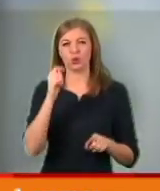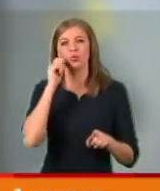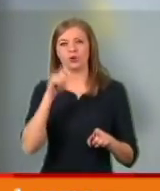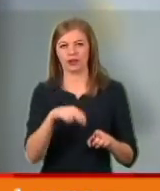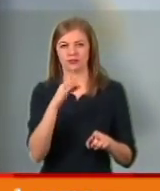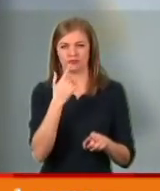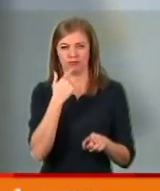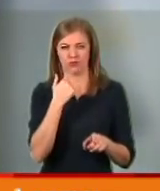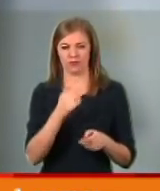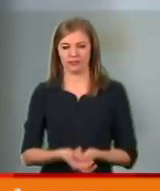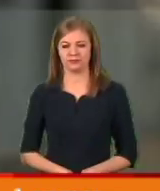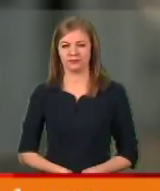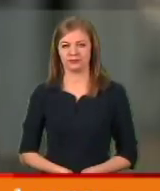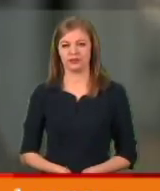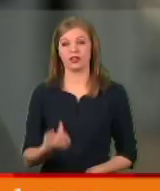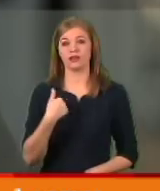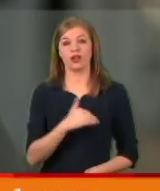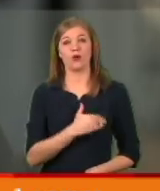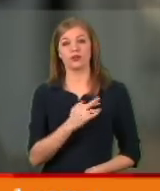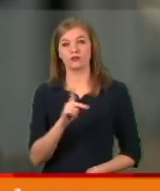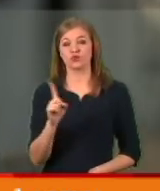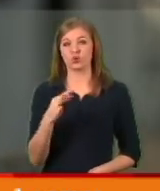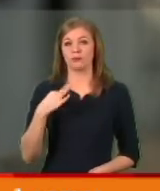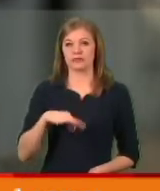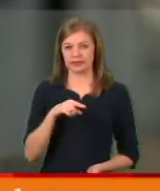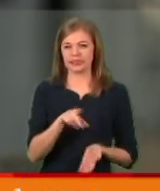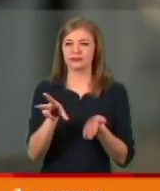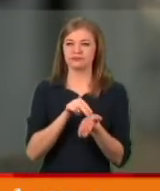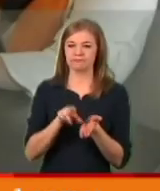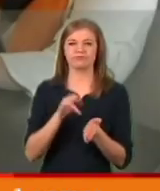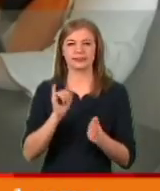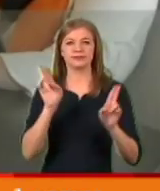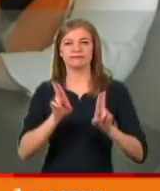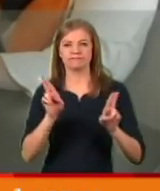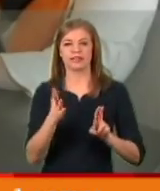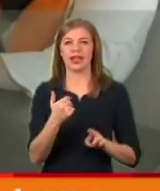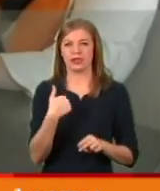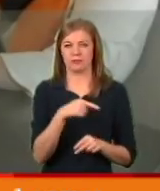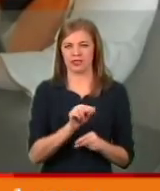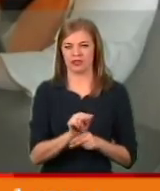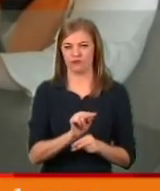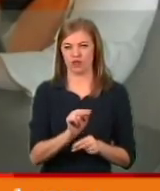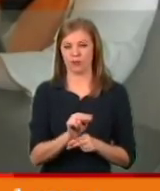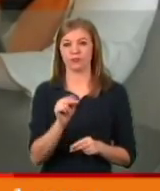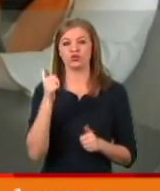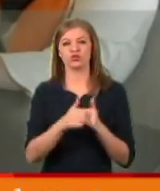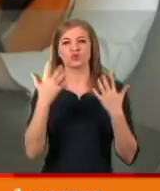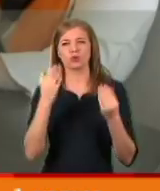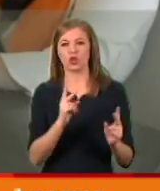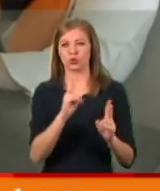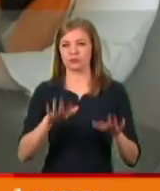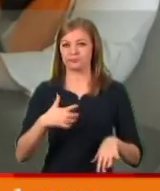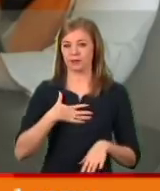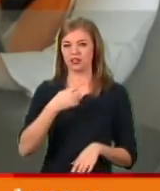по крові. Я хотів би, аби сини плекали і традиції, яких ми їх навчаємо. Щодня хтось у